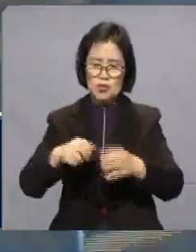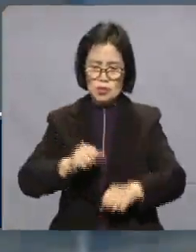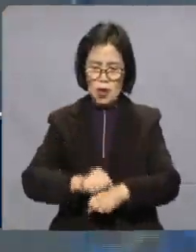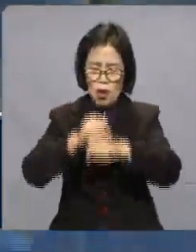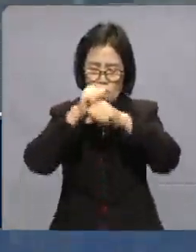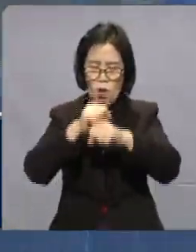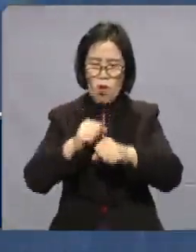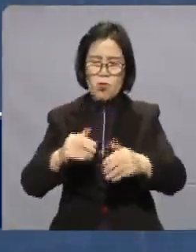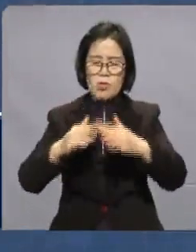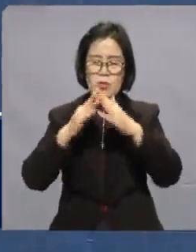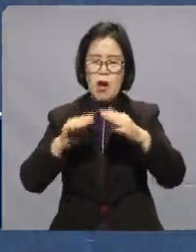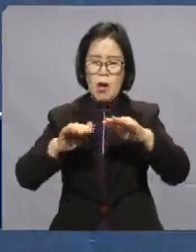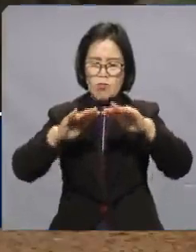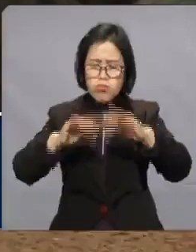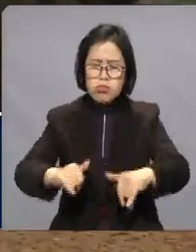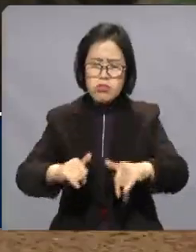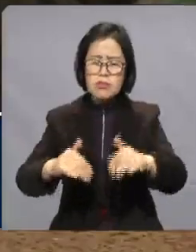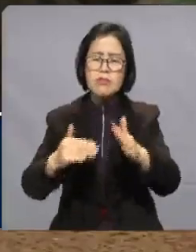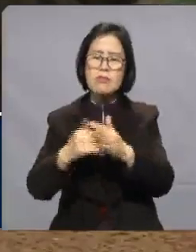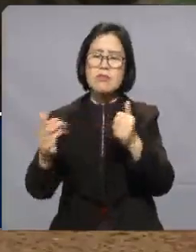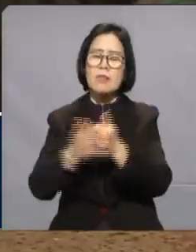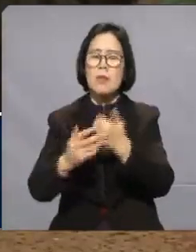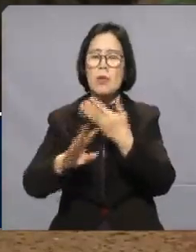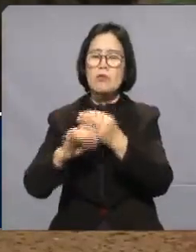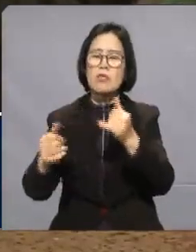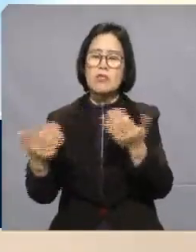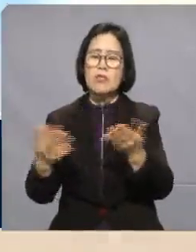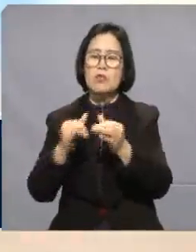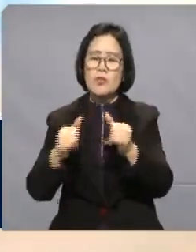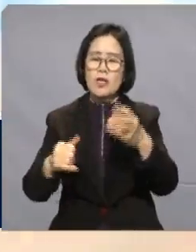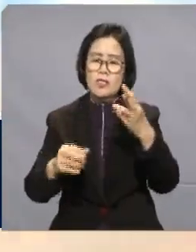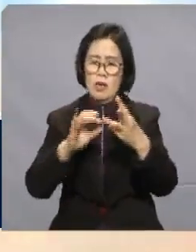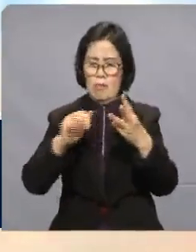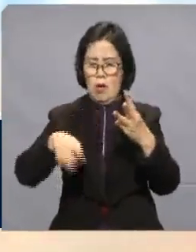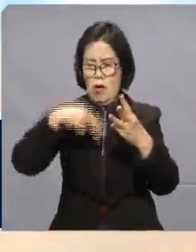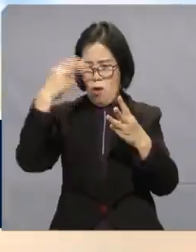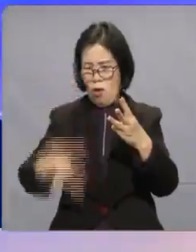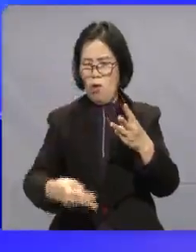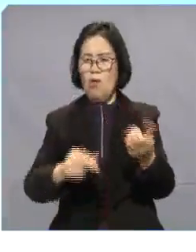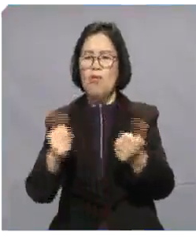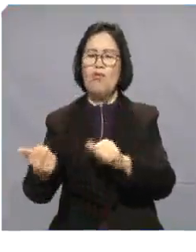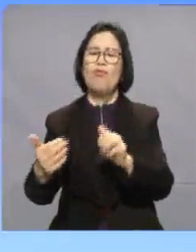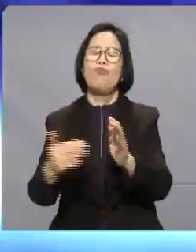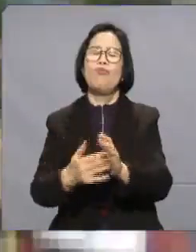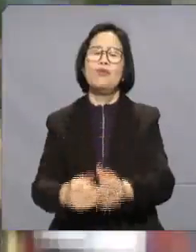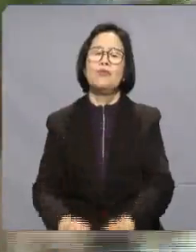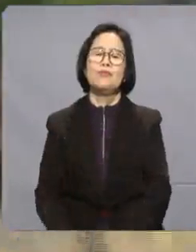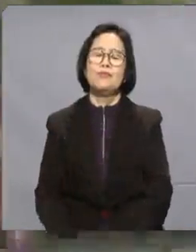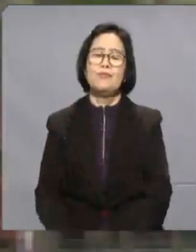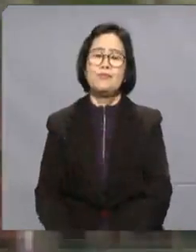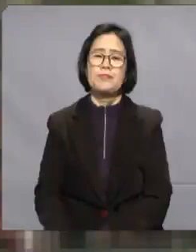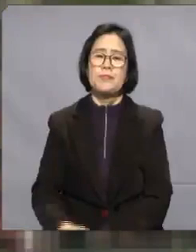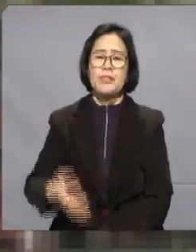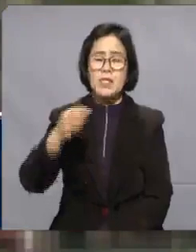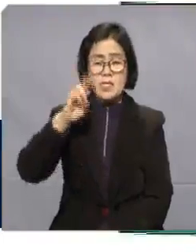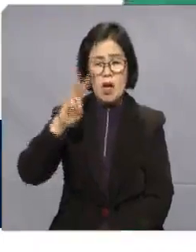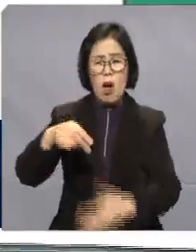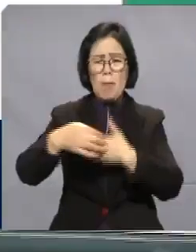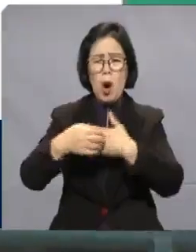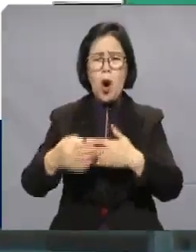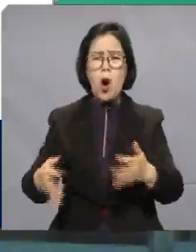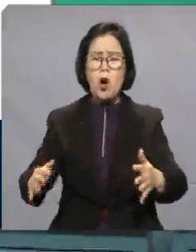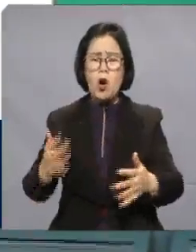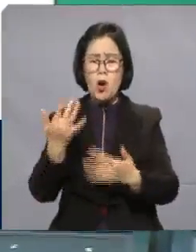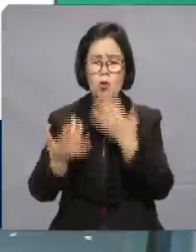신축공사장에선 건물 바닥이 무너지면서 외국인 근로자 3명이 떨어져 변을 당했습니다. 이천 병원 건물에서